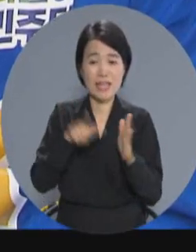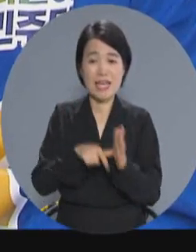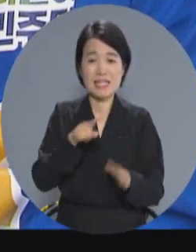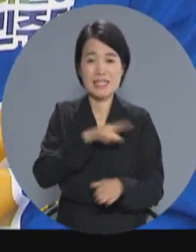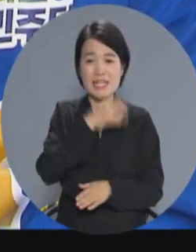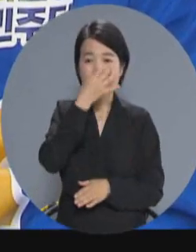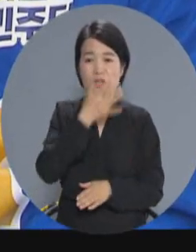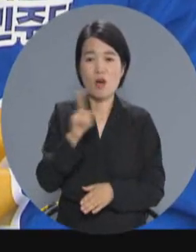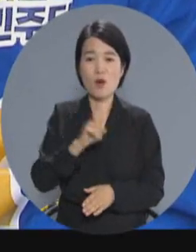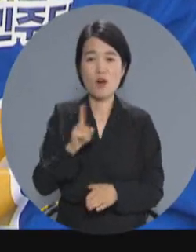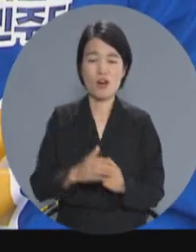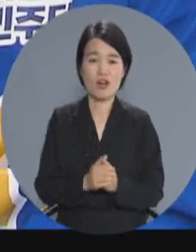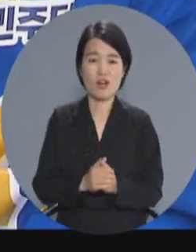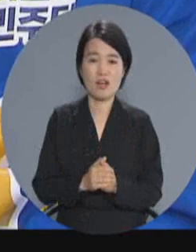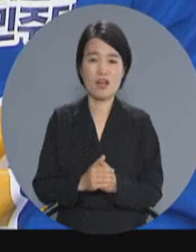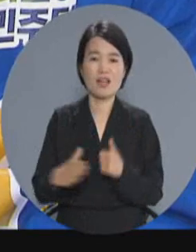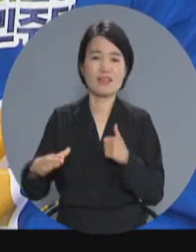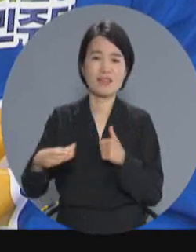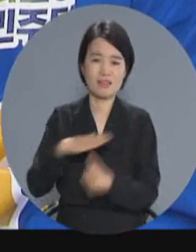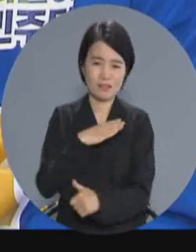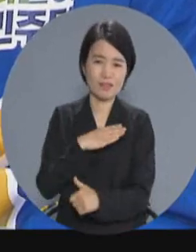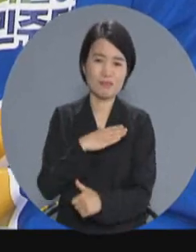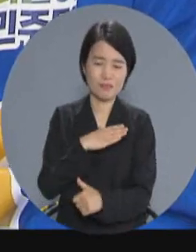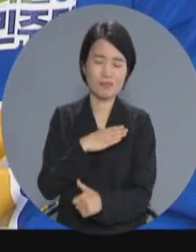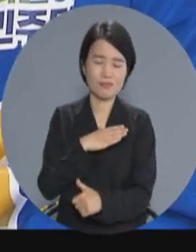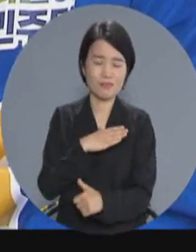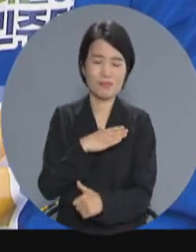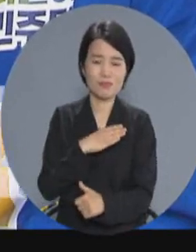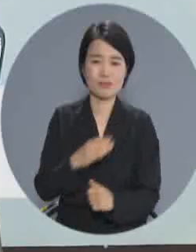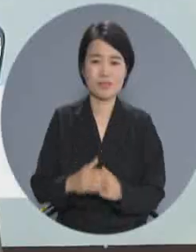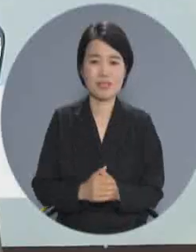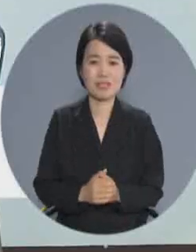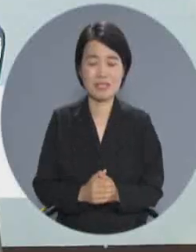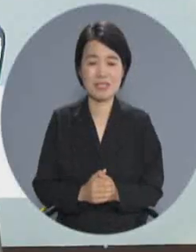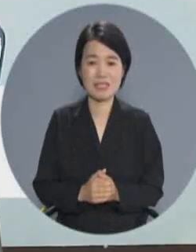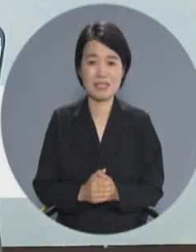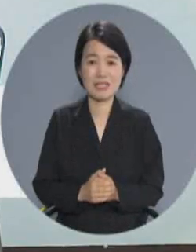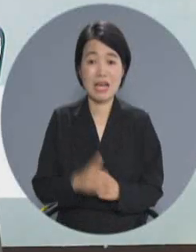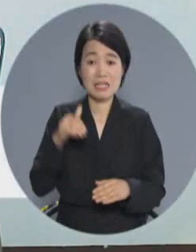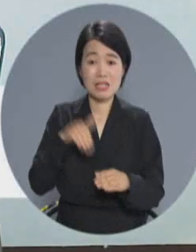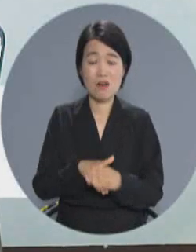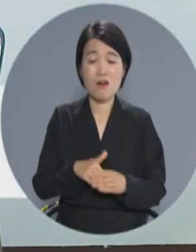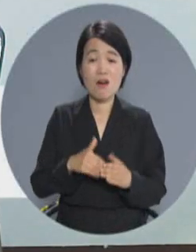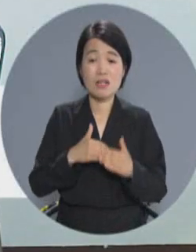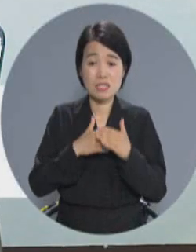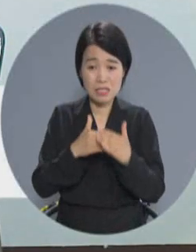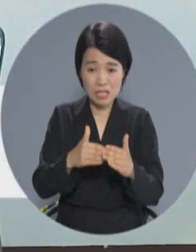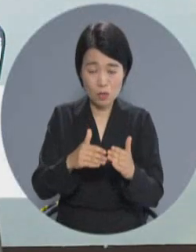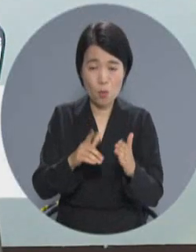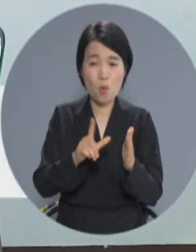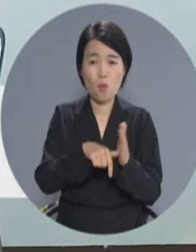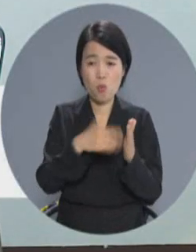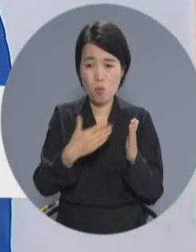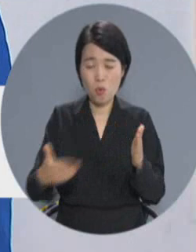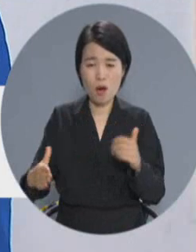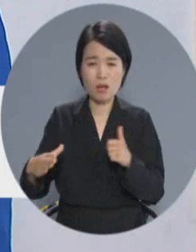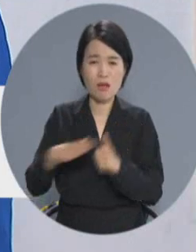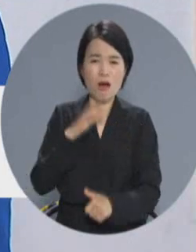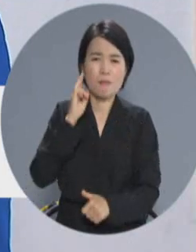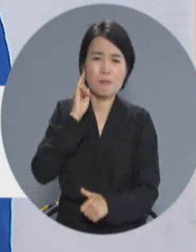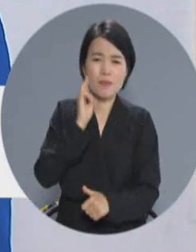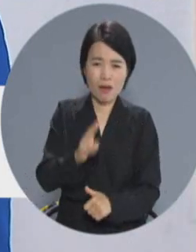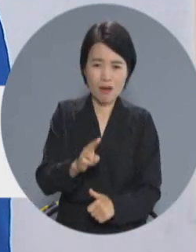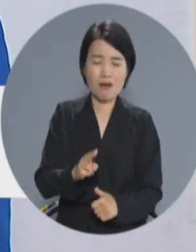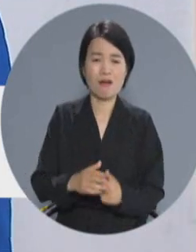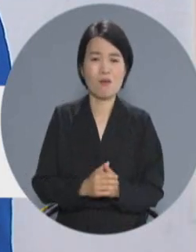건 어여 10시 인데 그 틀고 않은가 하는 생각이 듭니다 선거가 진행되면 될수록 내가 태우는 심각할